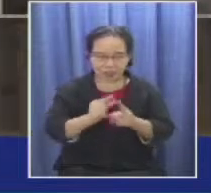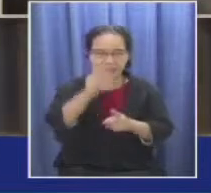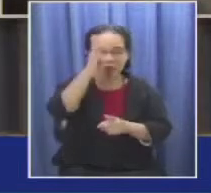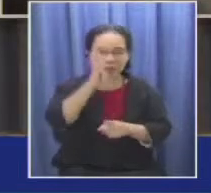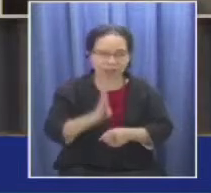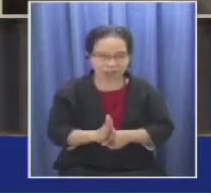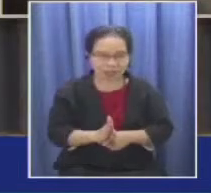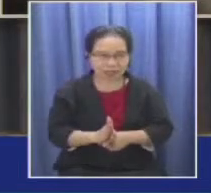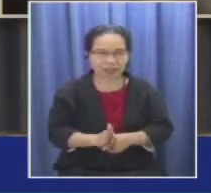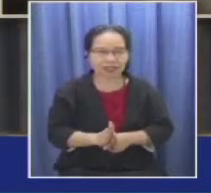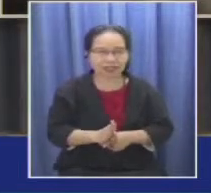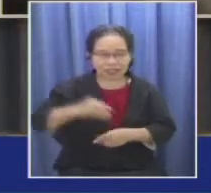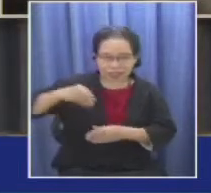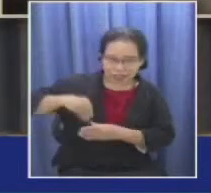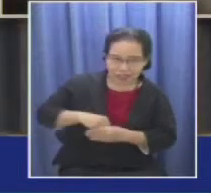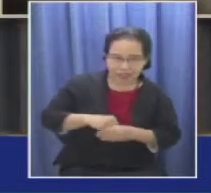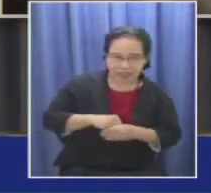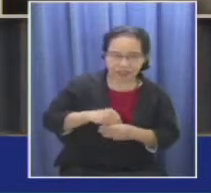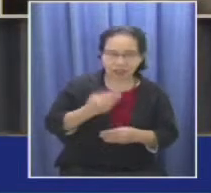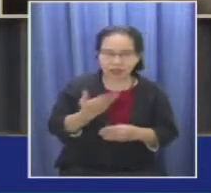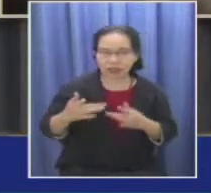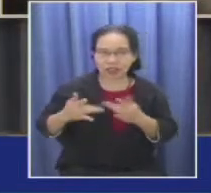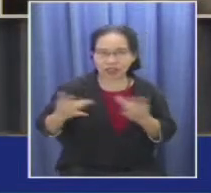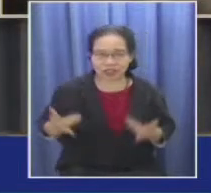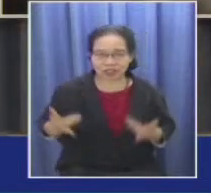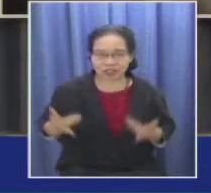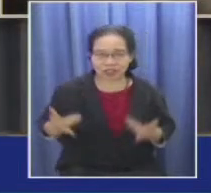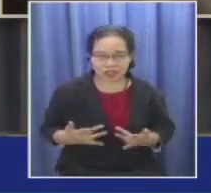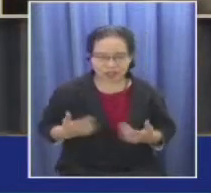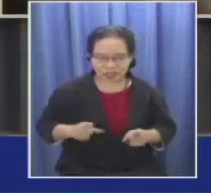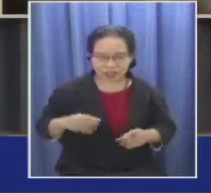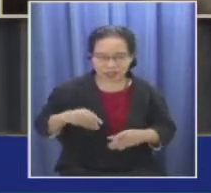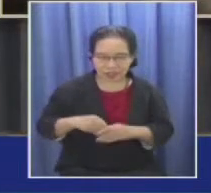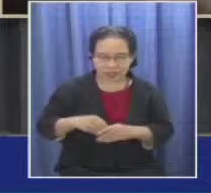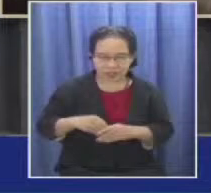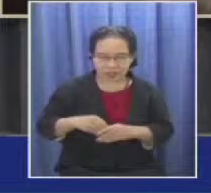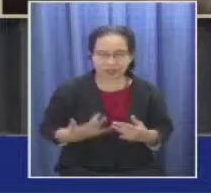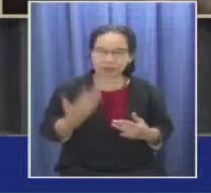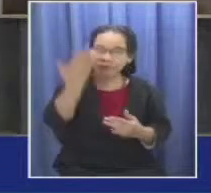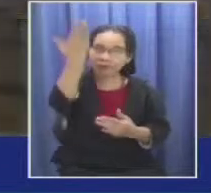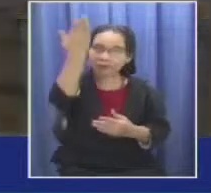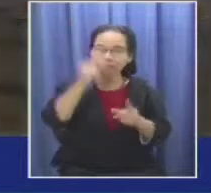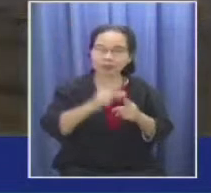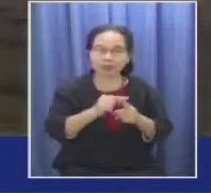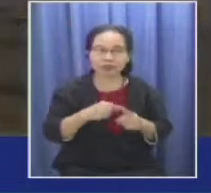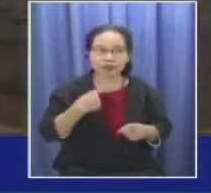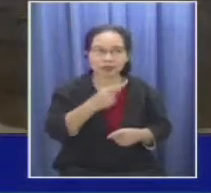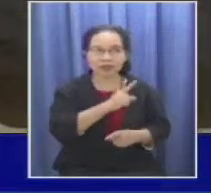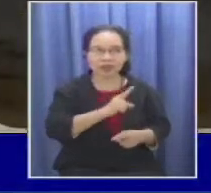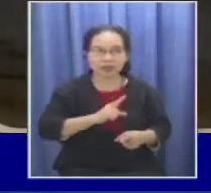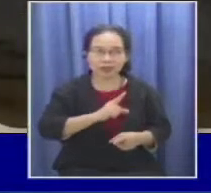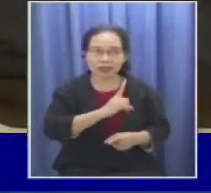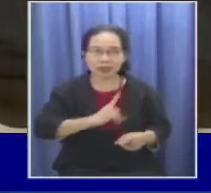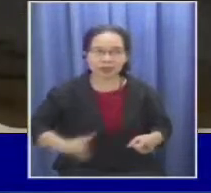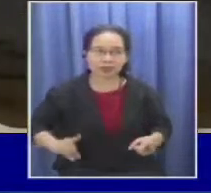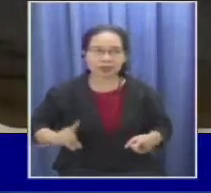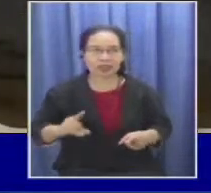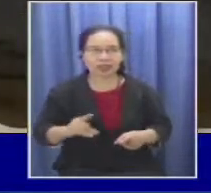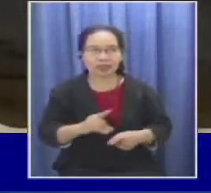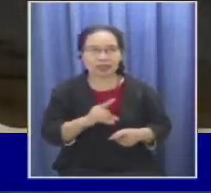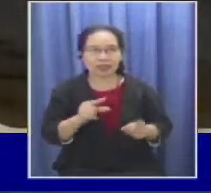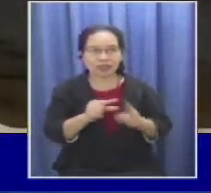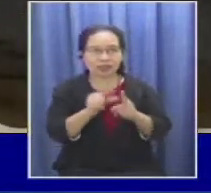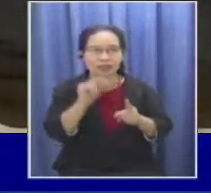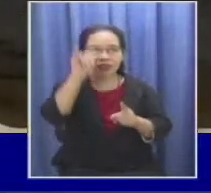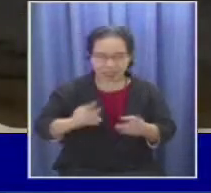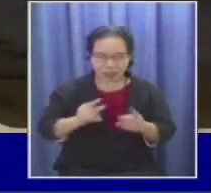dwuma sɛdeɛ wasa wo de di dwuma sara na Nyankopon wasam tie Nyankopon wasam na te nipa ho na mom sɛdeɛ be